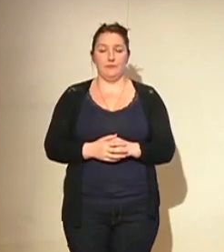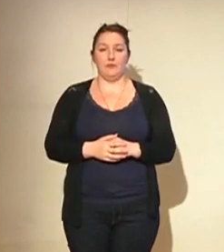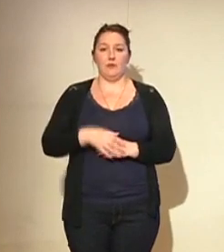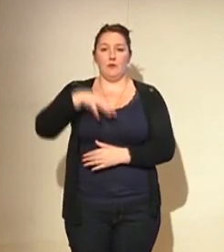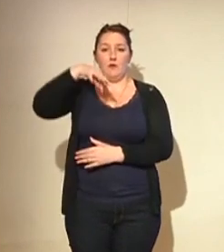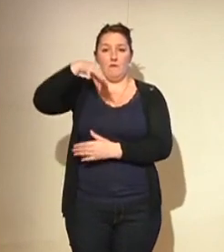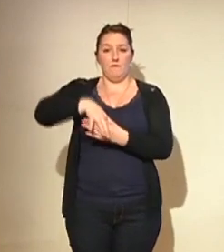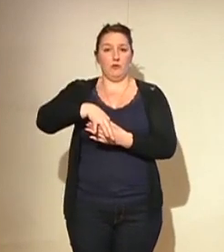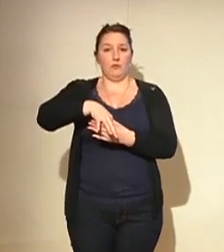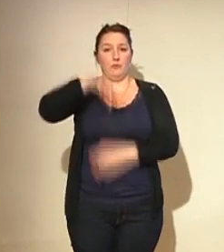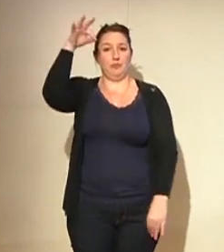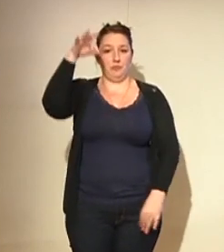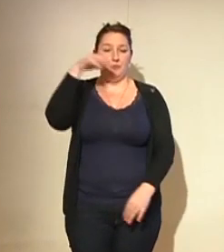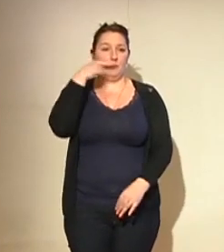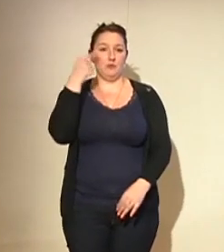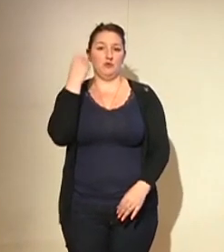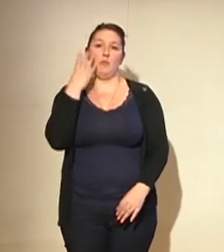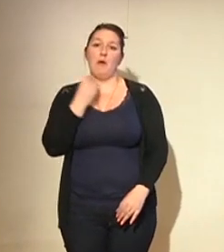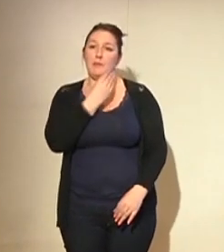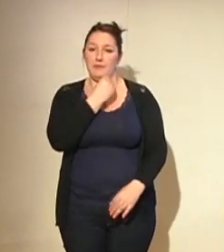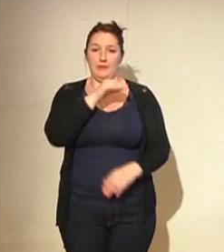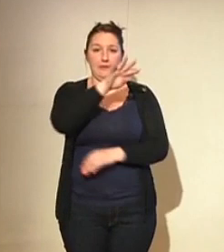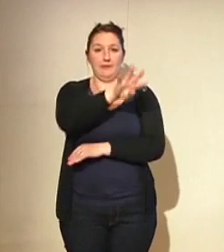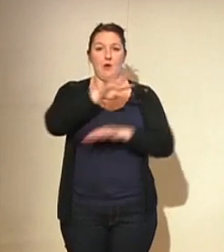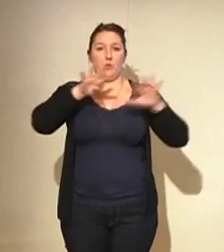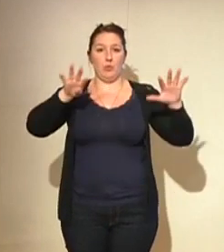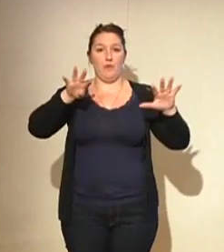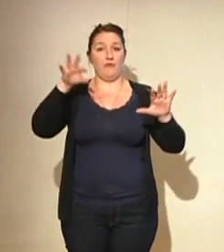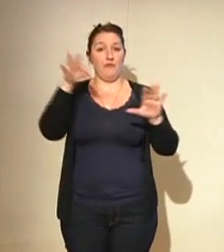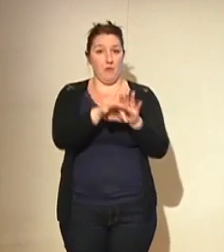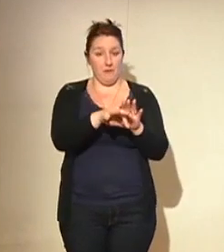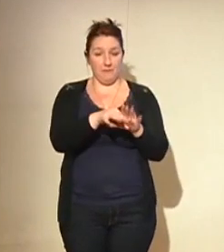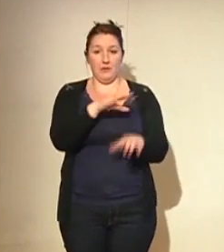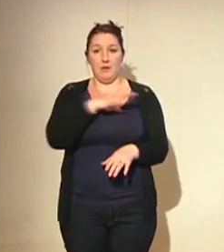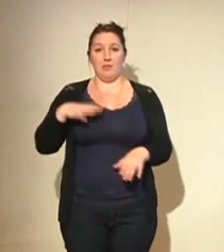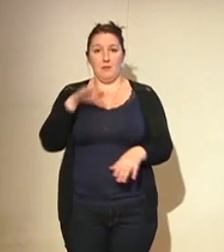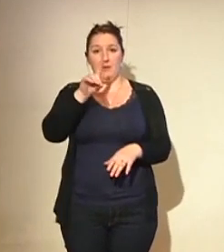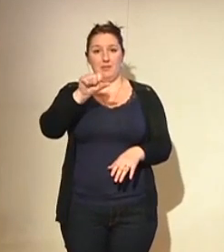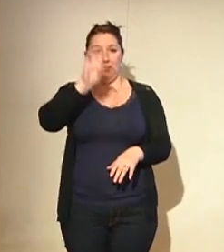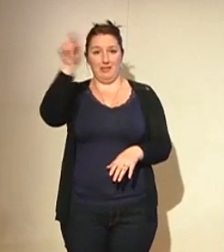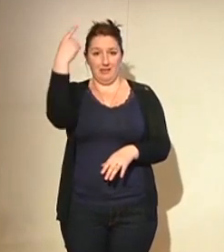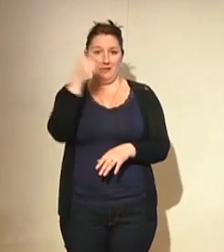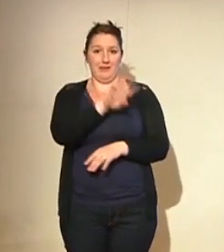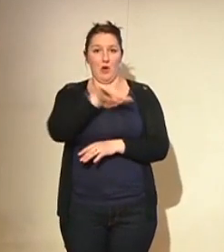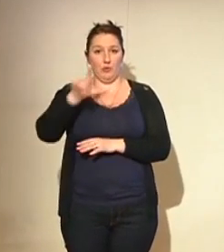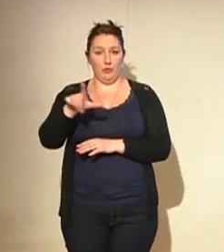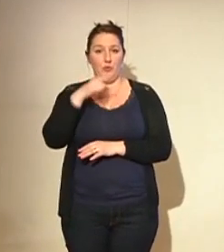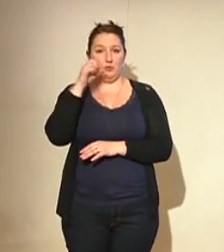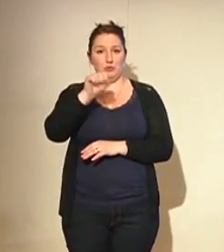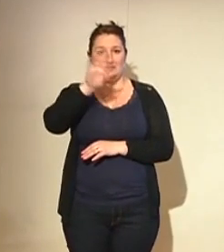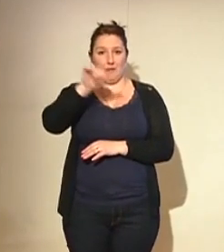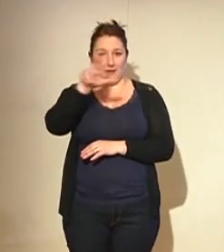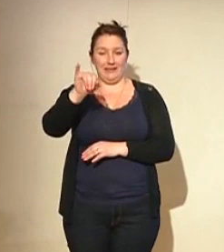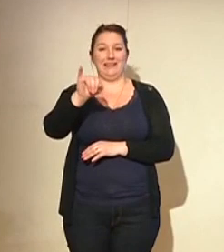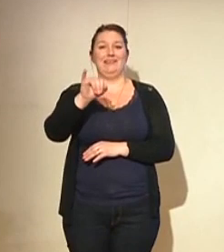obtenus c'est Monsieur Barbier 49 voix madame daté 42 voix monsieur Sabri 42